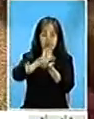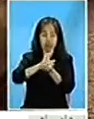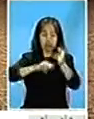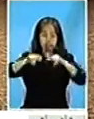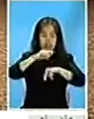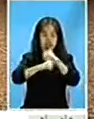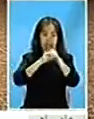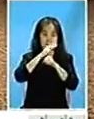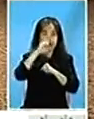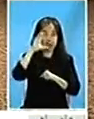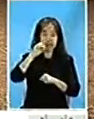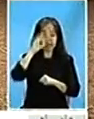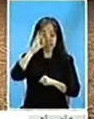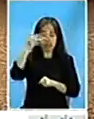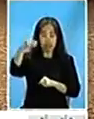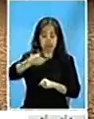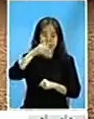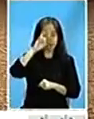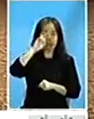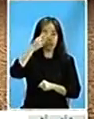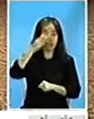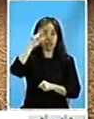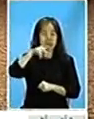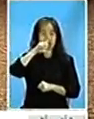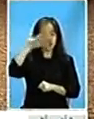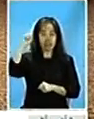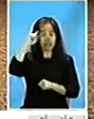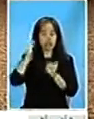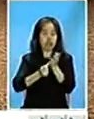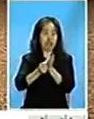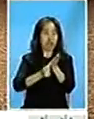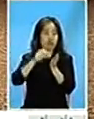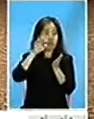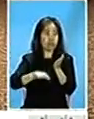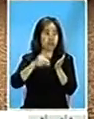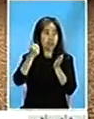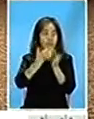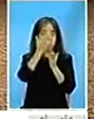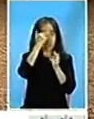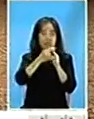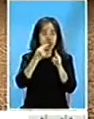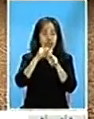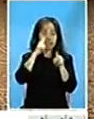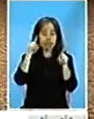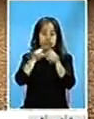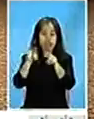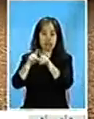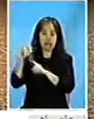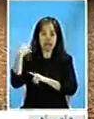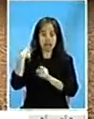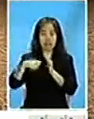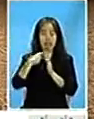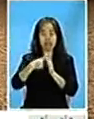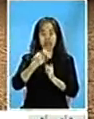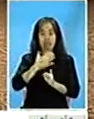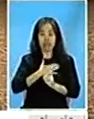เนี้ยที่ขอมา 73,000 ล้านเนี่ยก็น่าจะปรับลดลงได้สำหรับรายการที่ซ้ำซ้อนเป็นอย่างน้อยนะคะนี่ก็จะเป็นอีกเหตุผลหนึ่งนะคะ